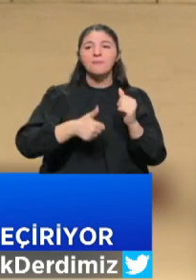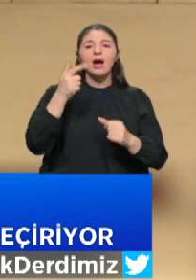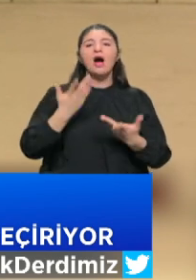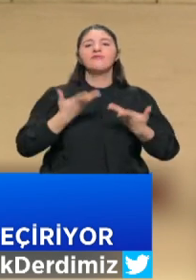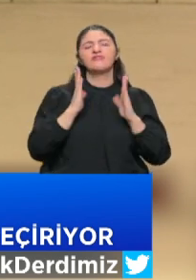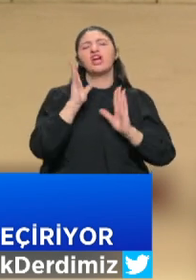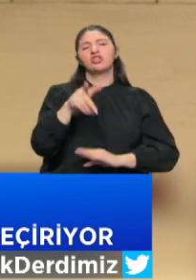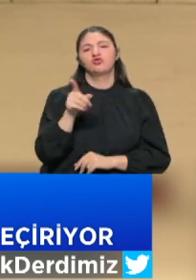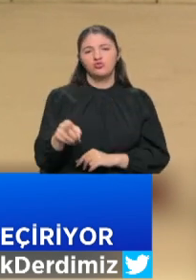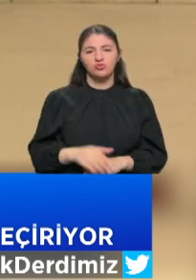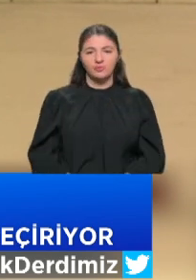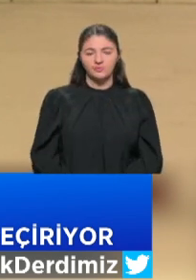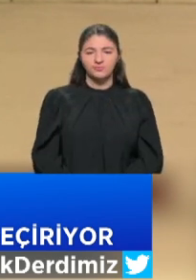hastalığı hafif geçiriyor